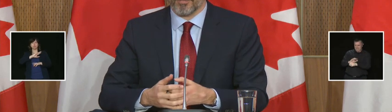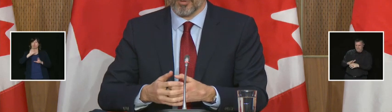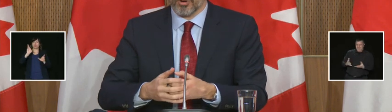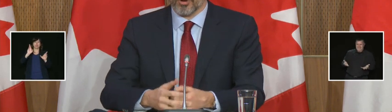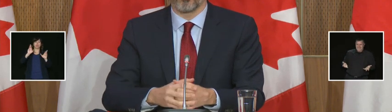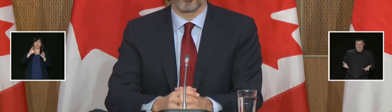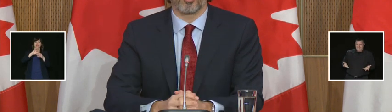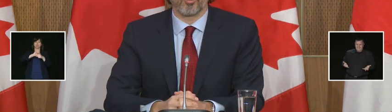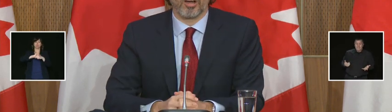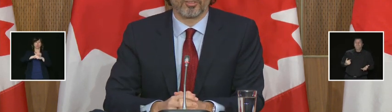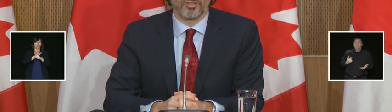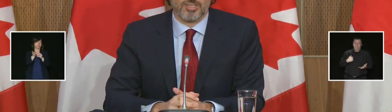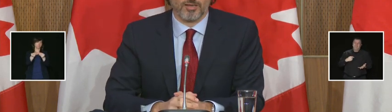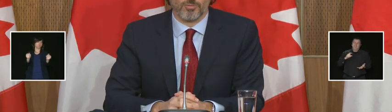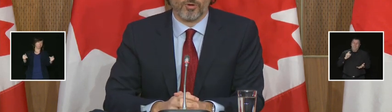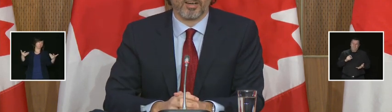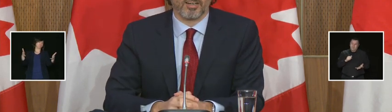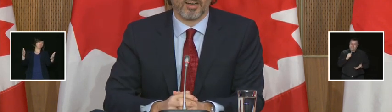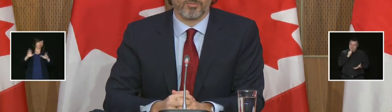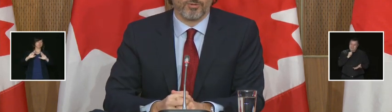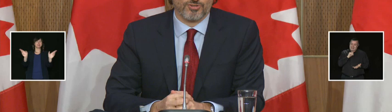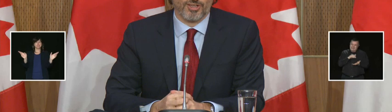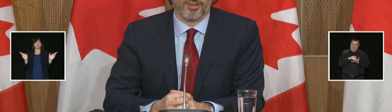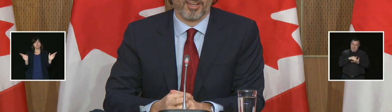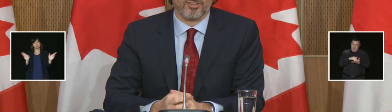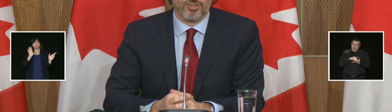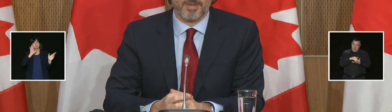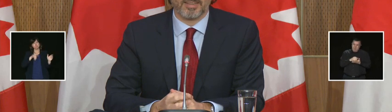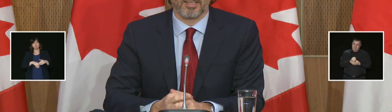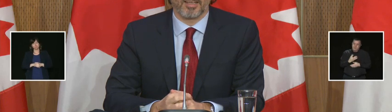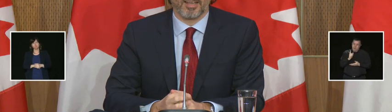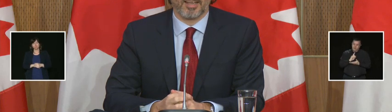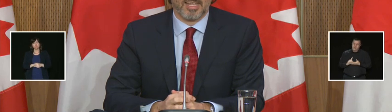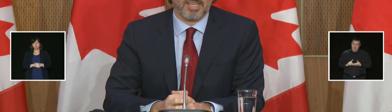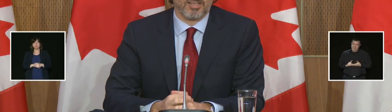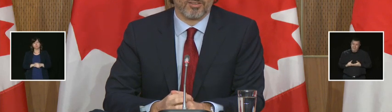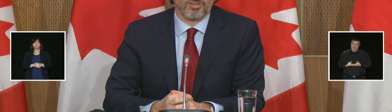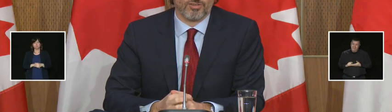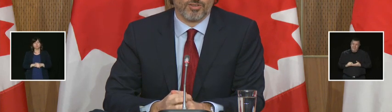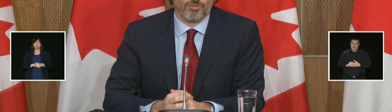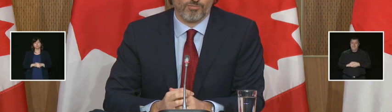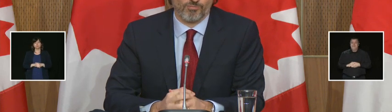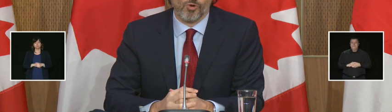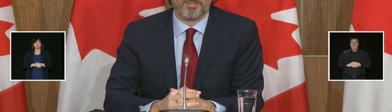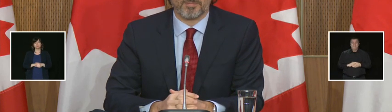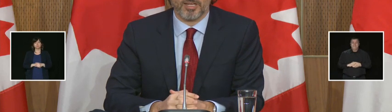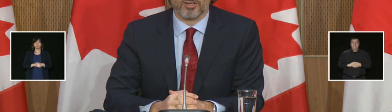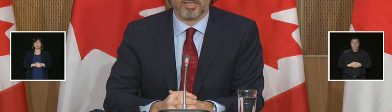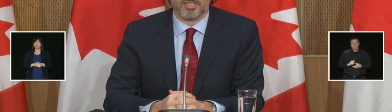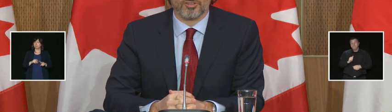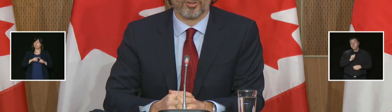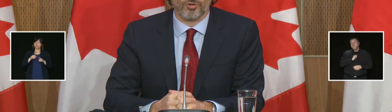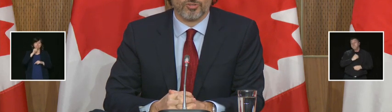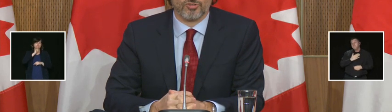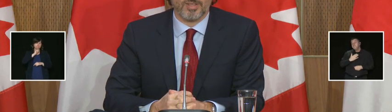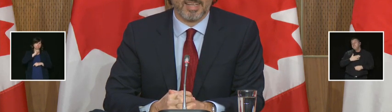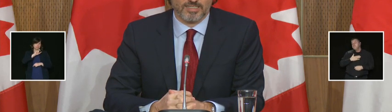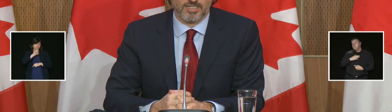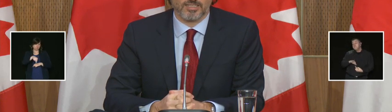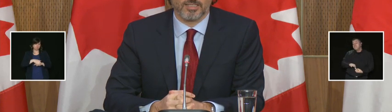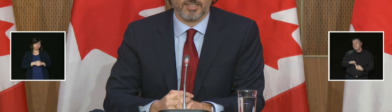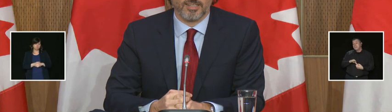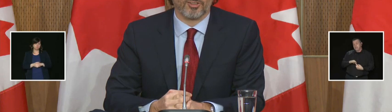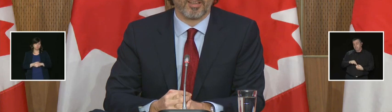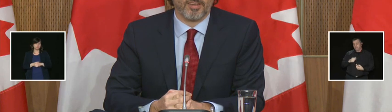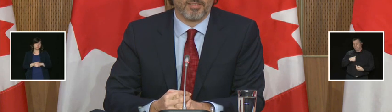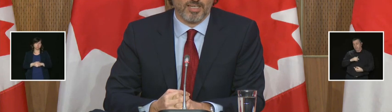on va devoir tenir bon car plusieurs semaines et moi ma priorité c'est de continuer d'être